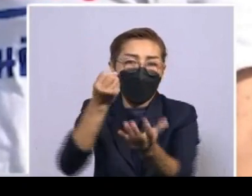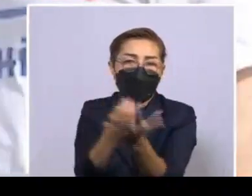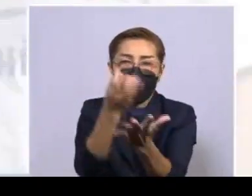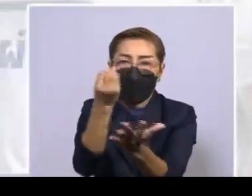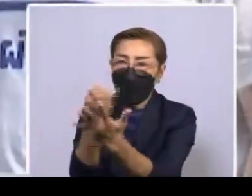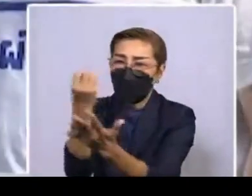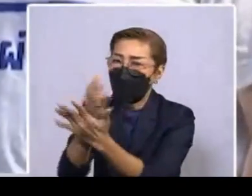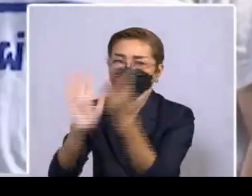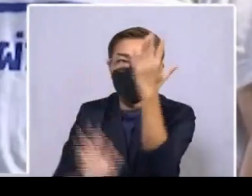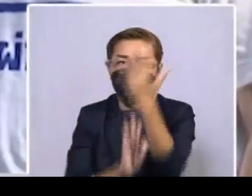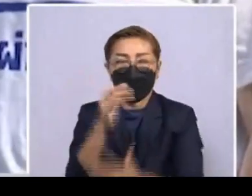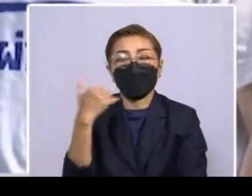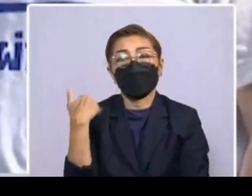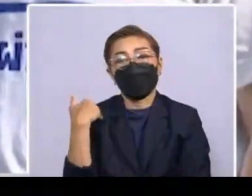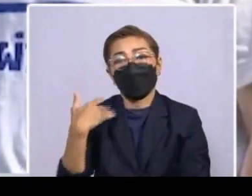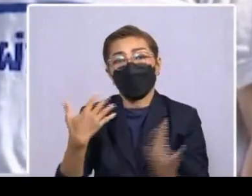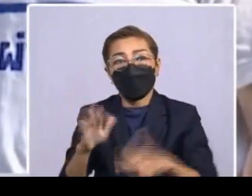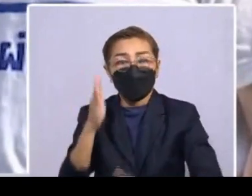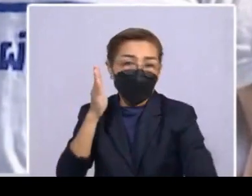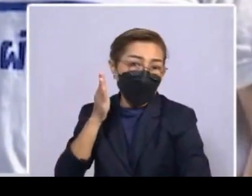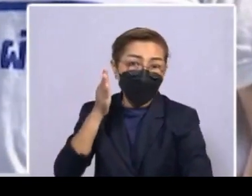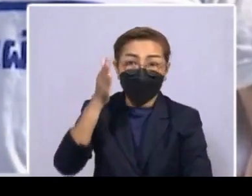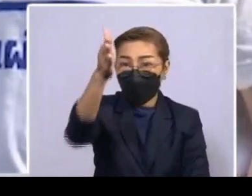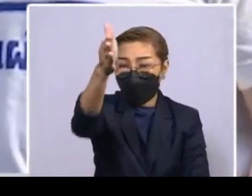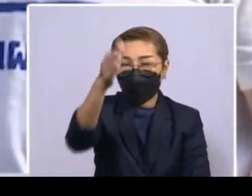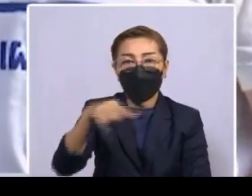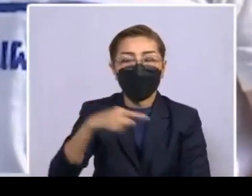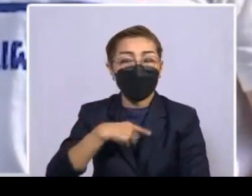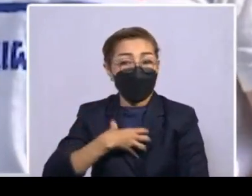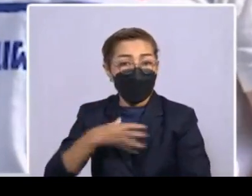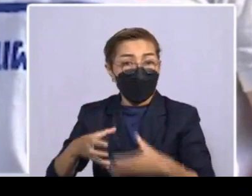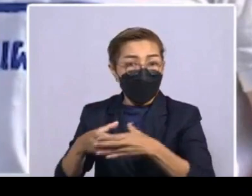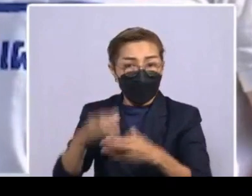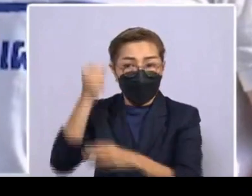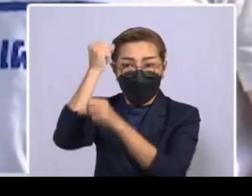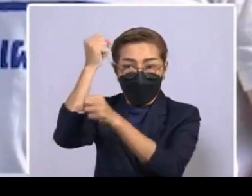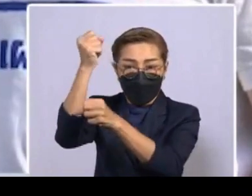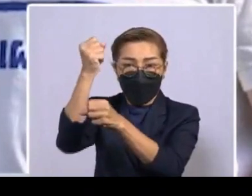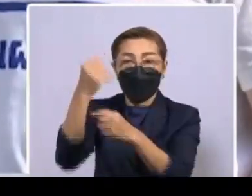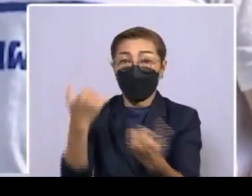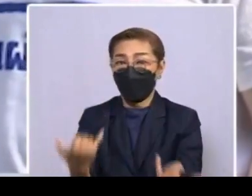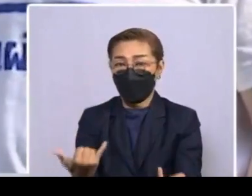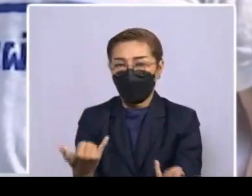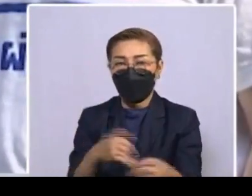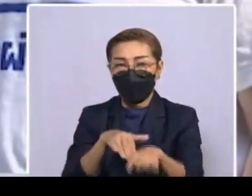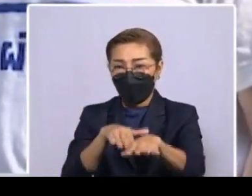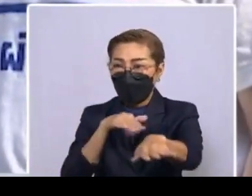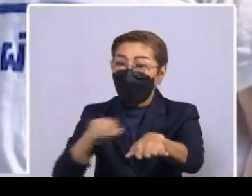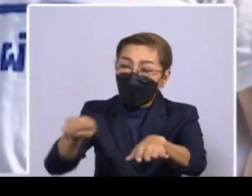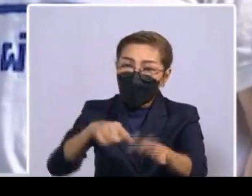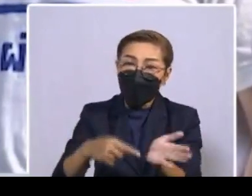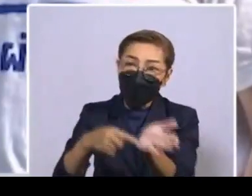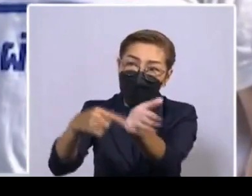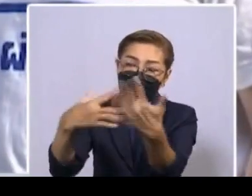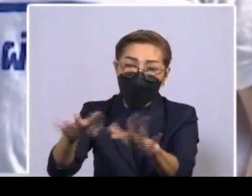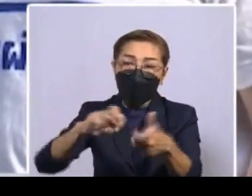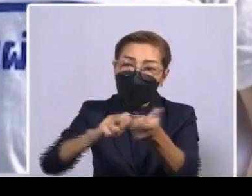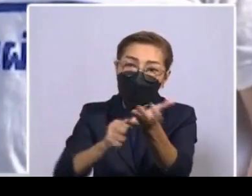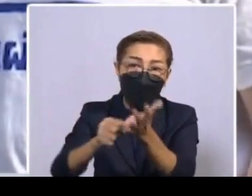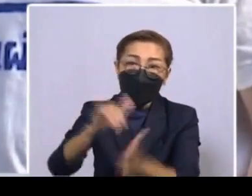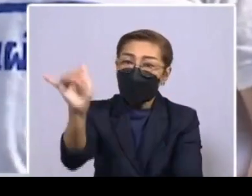Turnแผ่นดินเราหลังจากนี้ต่อไปสิ่งที่เรามาเรียกร้องมาแสดงสัญลักษณ์ยังไม่ได้รับการแก้ไข